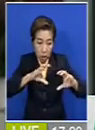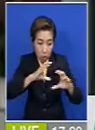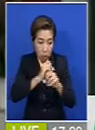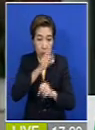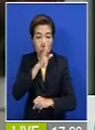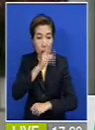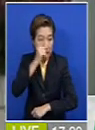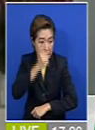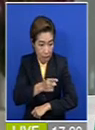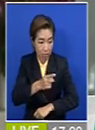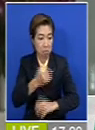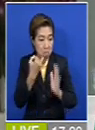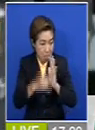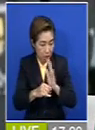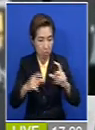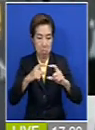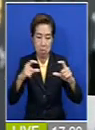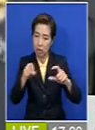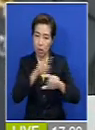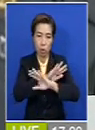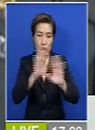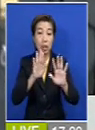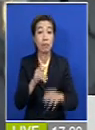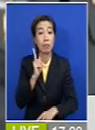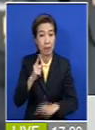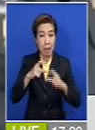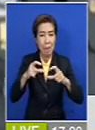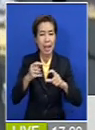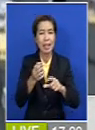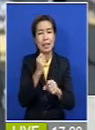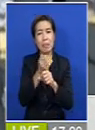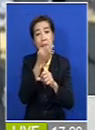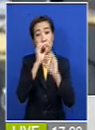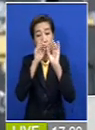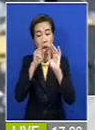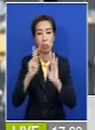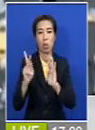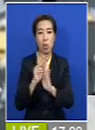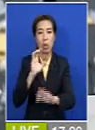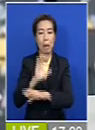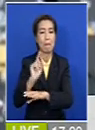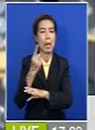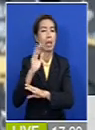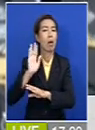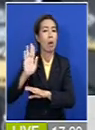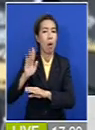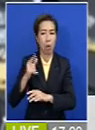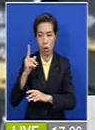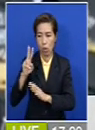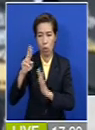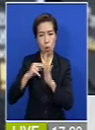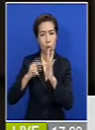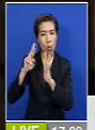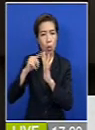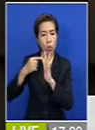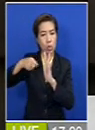นอให้เพิกถอนใบอนุญาตในลำดับถัดไปด้วยซึ่งการเพิกถอนใบอนุญาตก็เป็นข้อบังคับใหม่ของครุสภาล่ะครับที่จะ